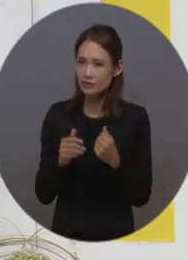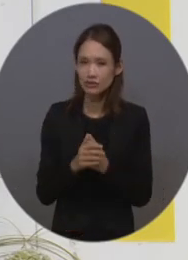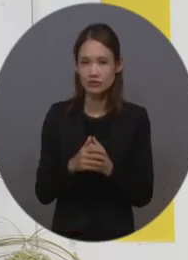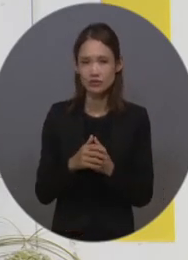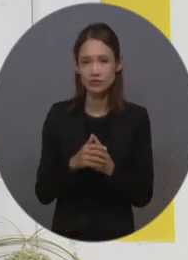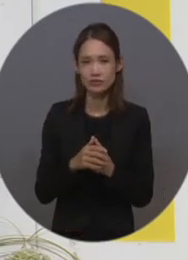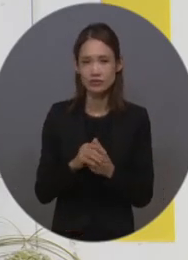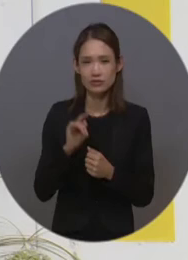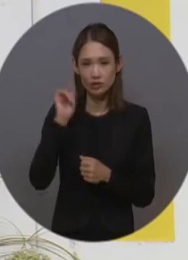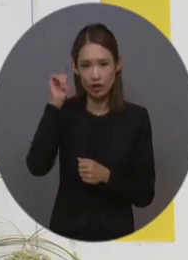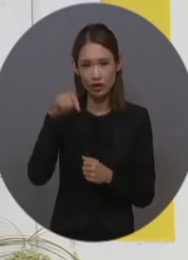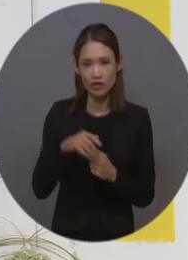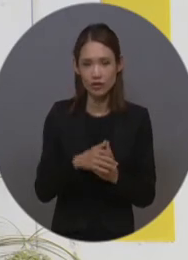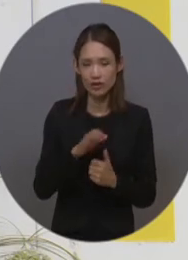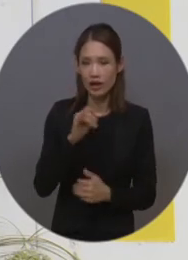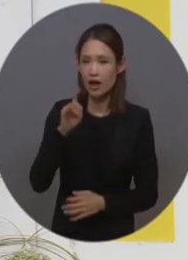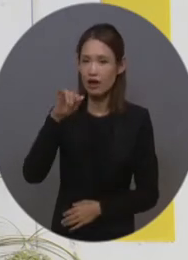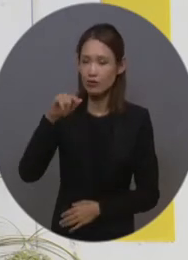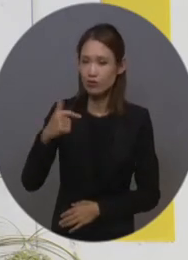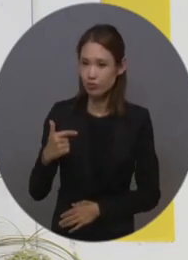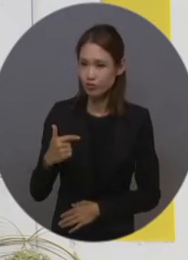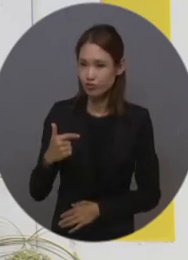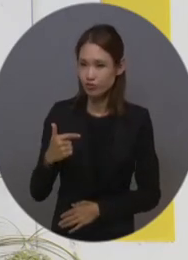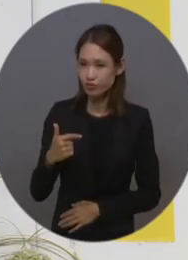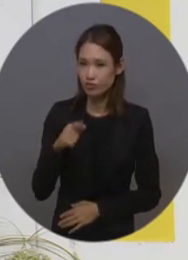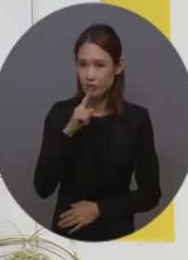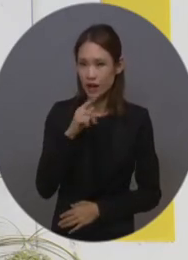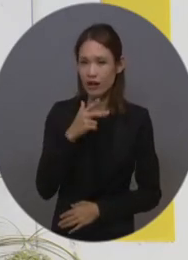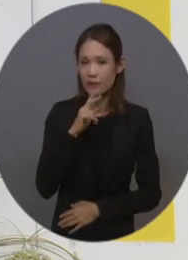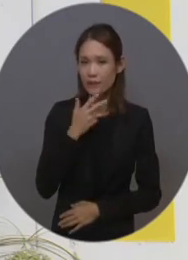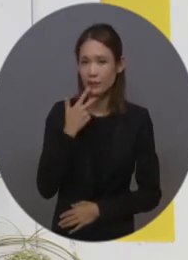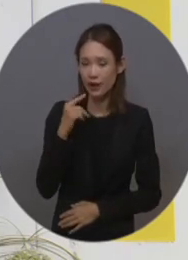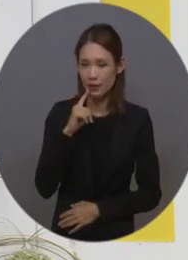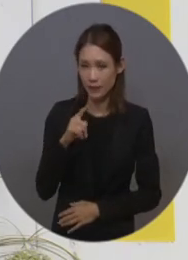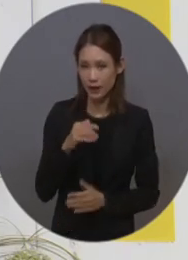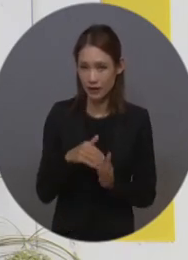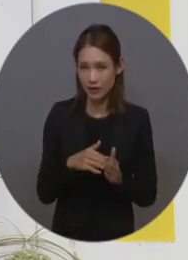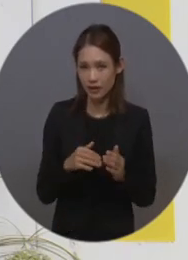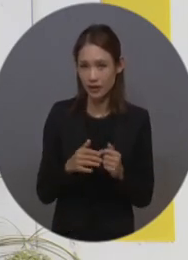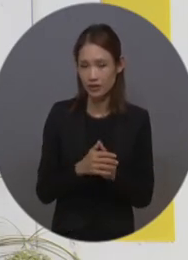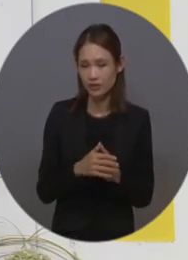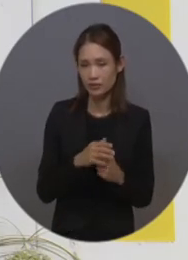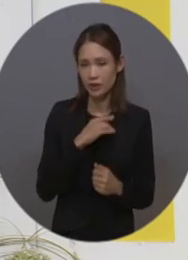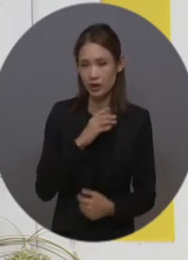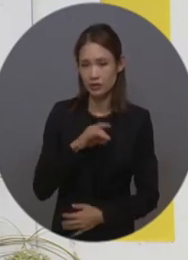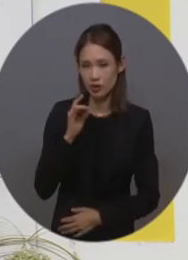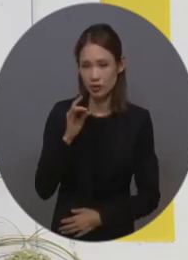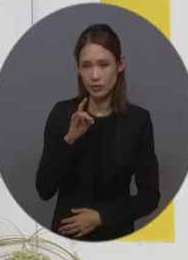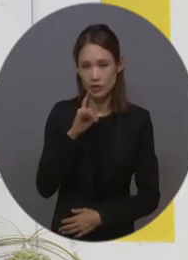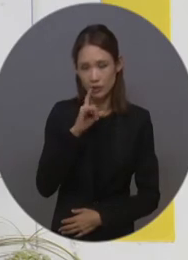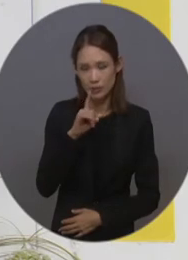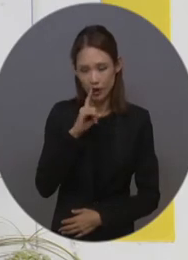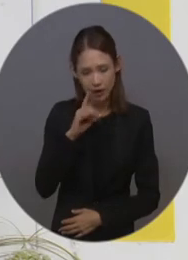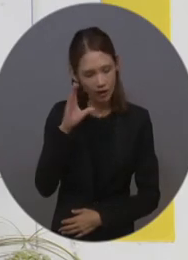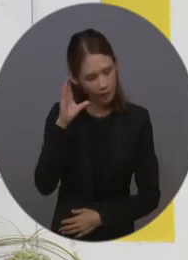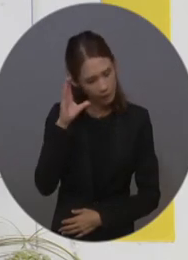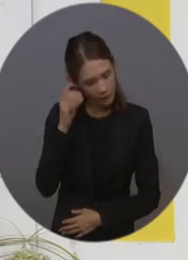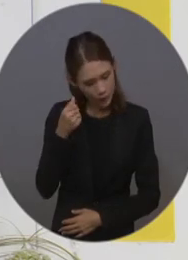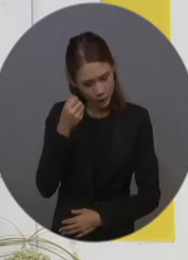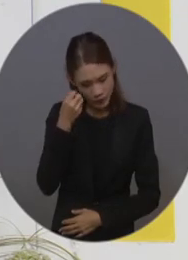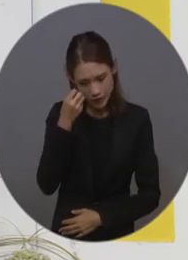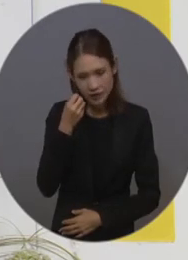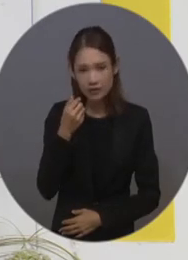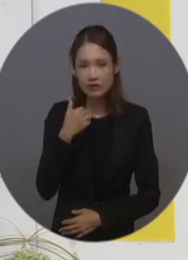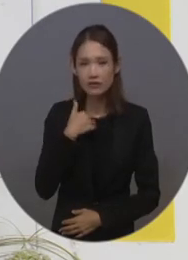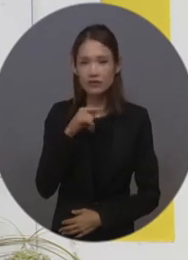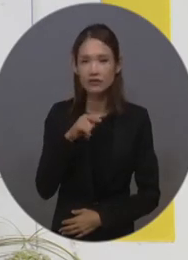천국을 헤븐인데 헤픈 이렇게 발음합니다. 네. 그래서 제가 이제 처음에 이게 발음이 좀 이상하니까 네.